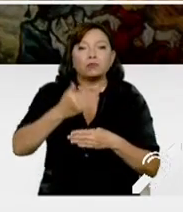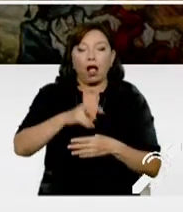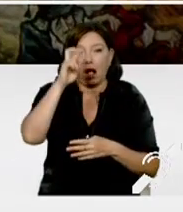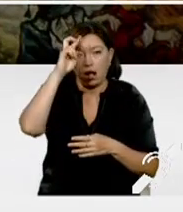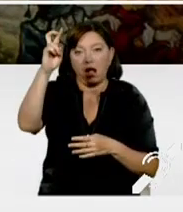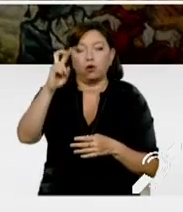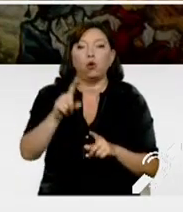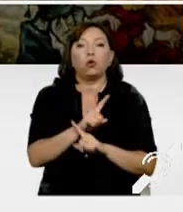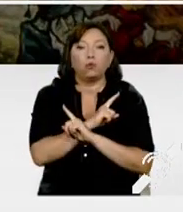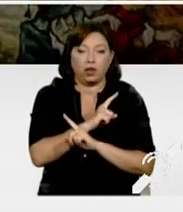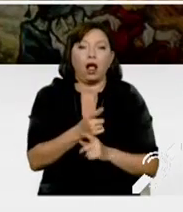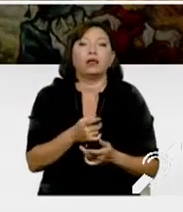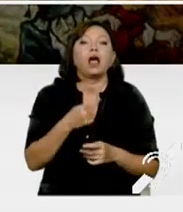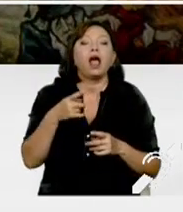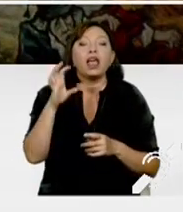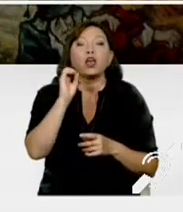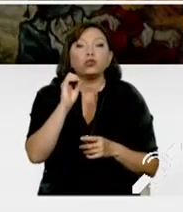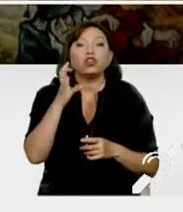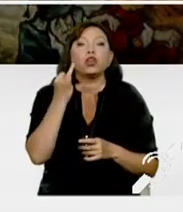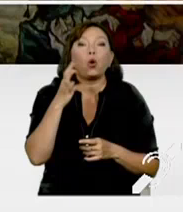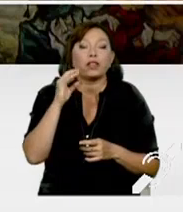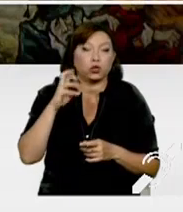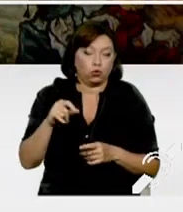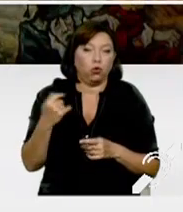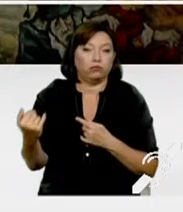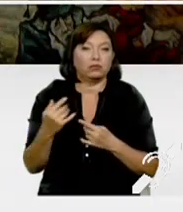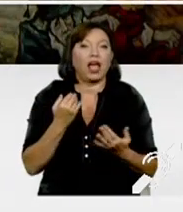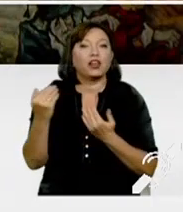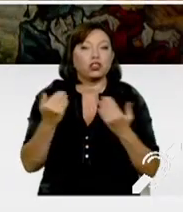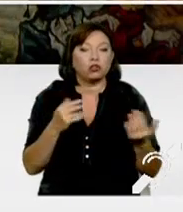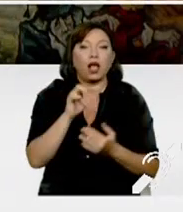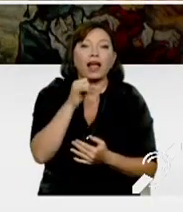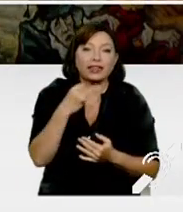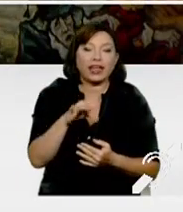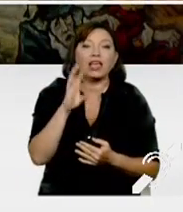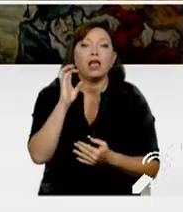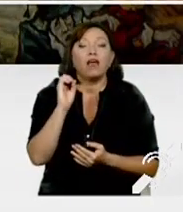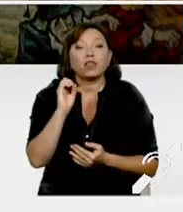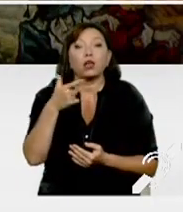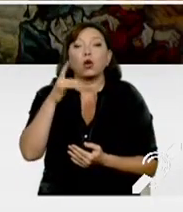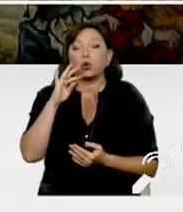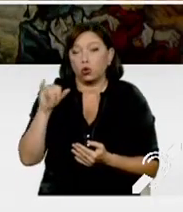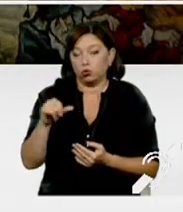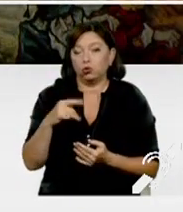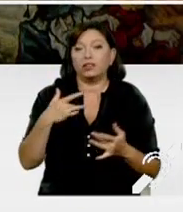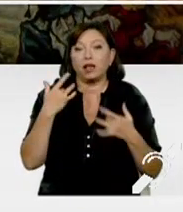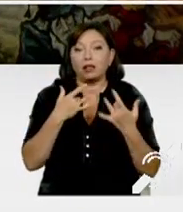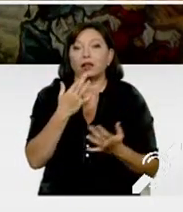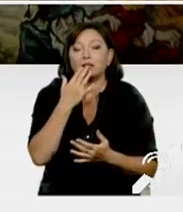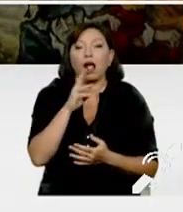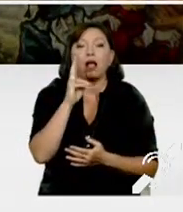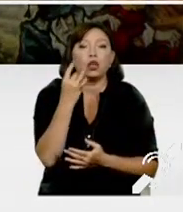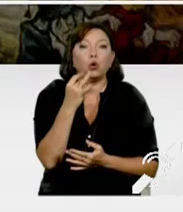Regele Moare de Eugen Ionesco în regia lui Andrei și Andreea Grosu în producția Teatrului Național Ion